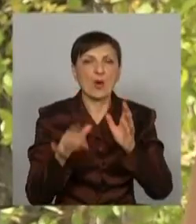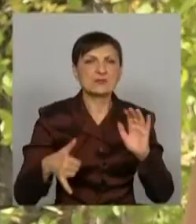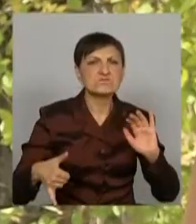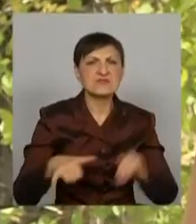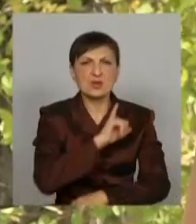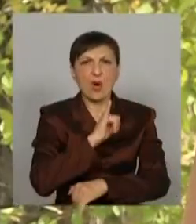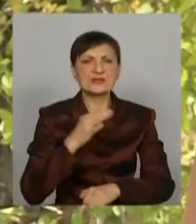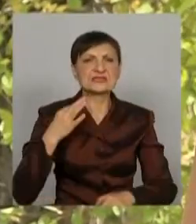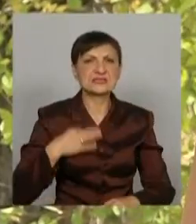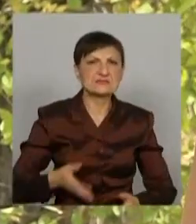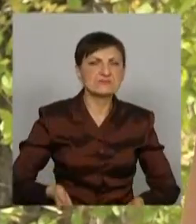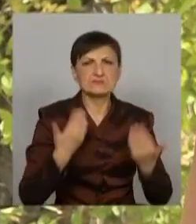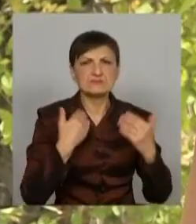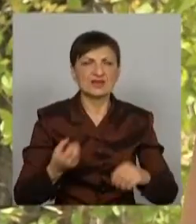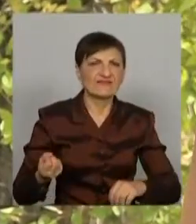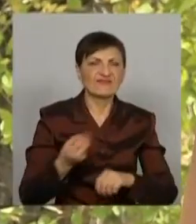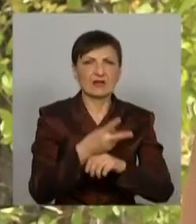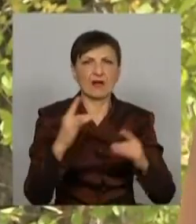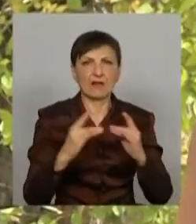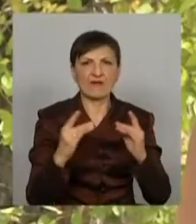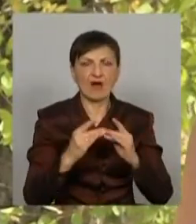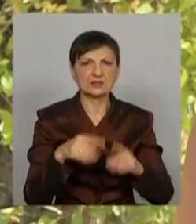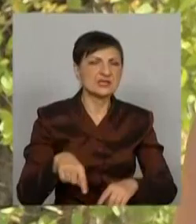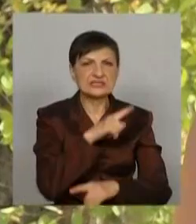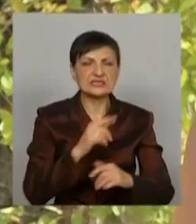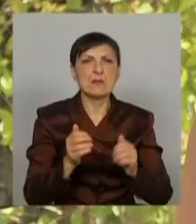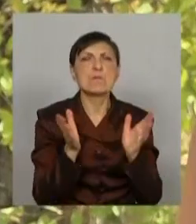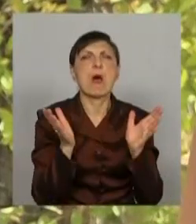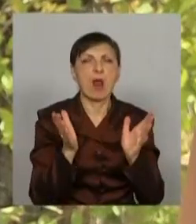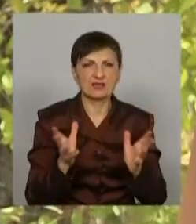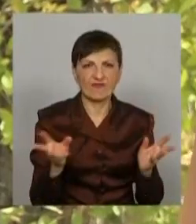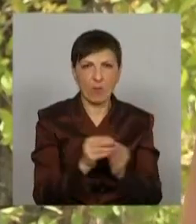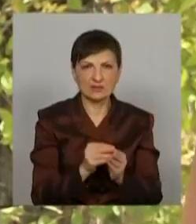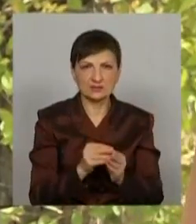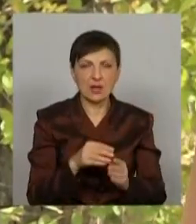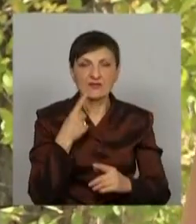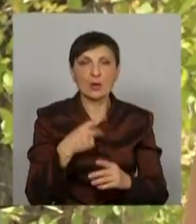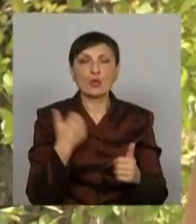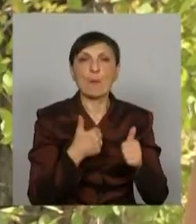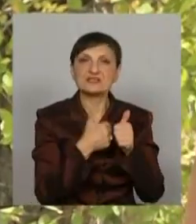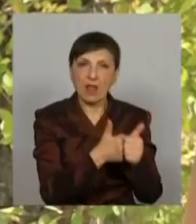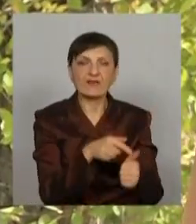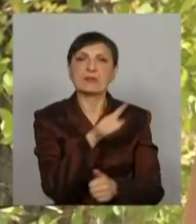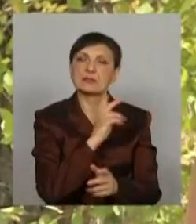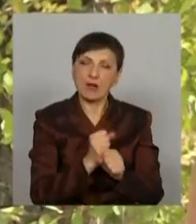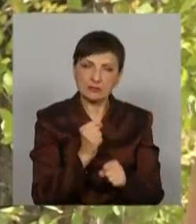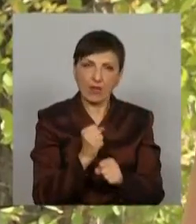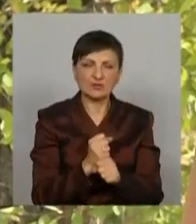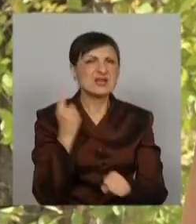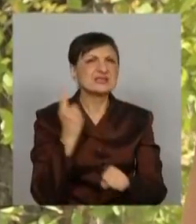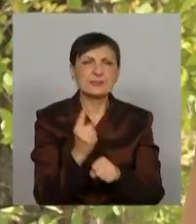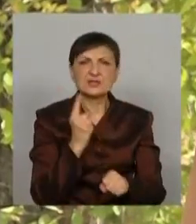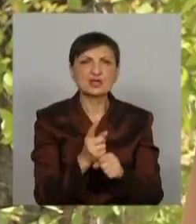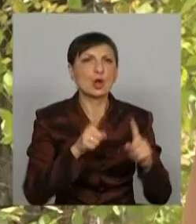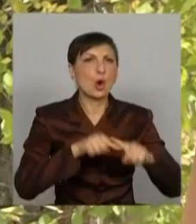будил нашего сына выкидывал с кровати заставлял читать молитвы и вместе с ним говорит что последователи тоже так делали запрещал общатся с